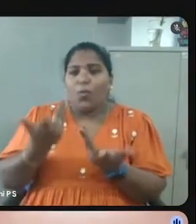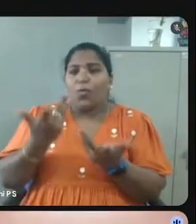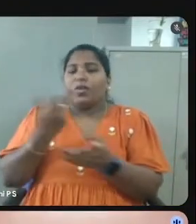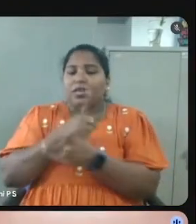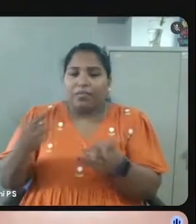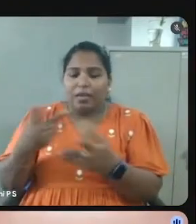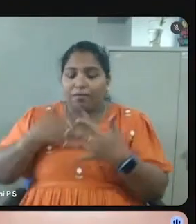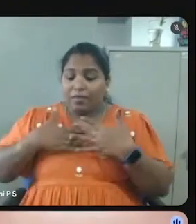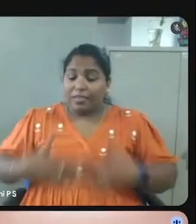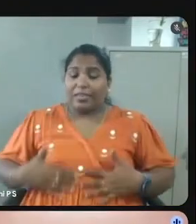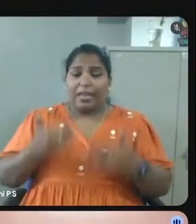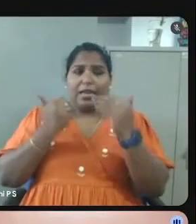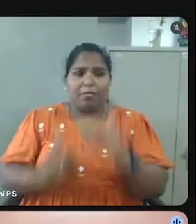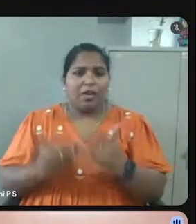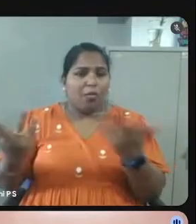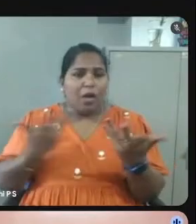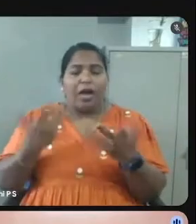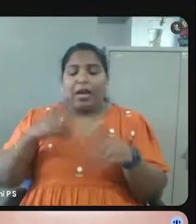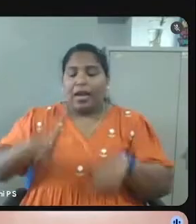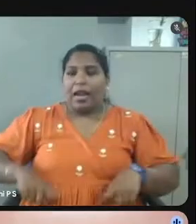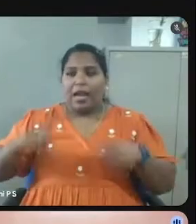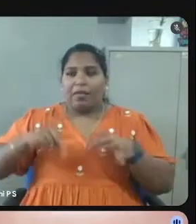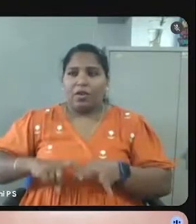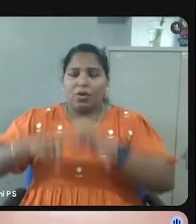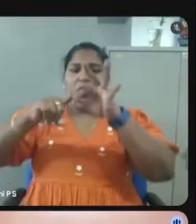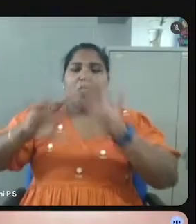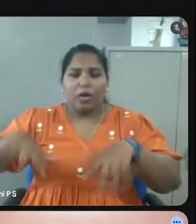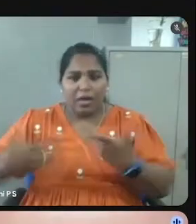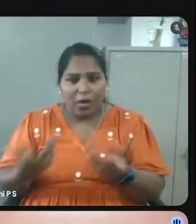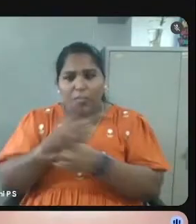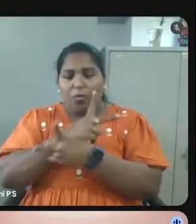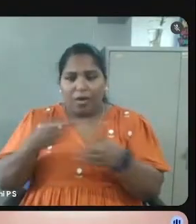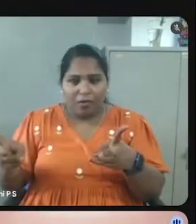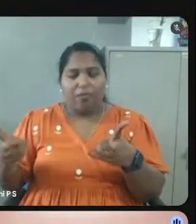ഫിസിക്കൽ ലിമിറ്റേഷൻസ് ആയുള്ള ക്വാളിറ്റി ഓഫ് ലൈഫ് എങ്ങനെ ഇംപ്രൂവ് ചെയ്യാൻ പോകുന്നു,